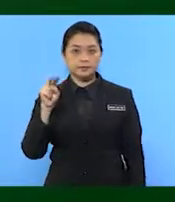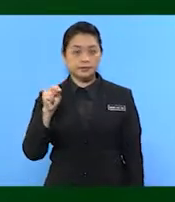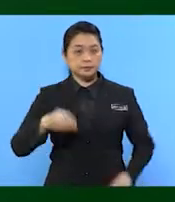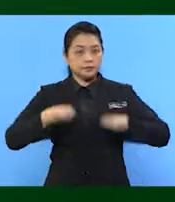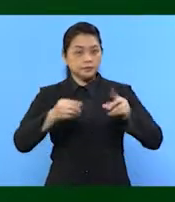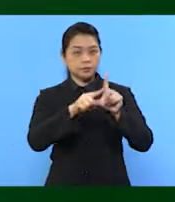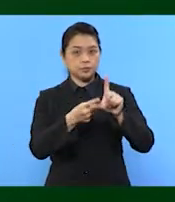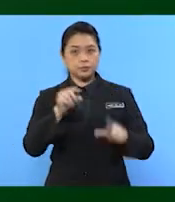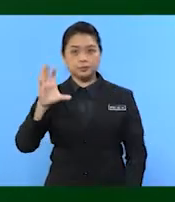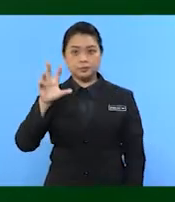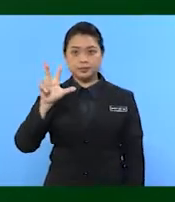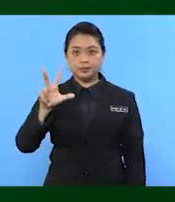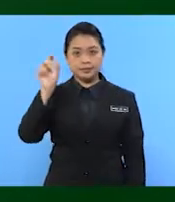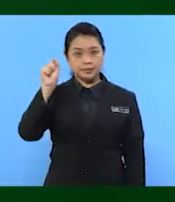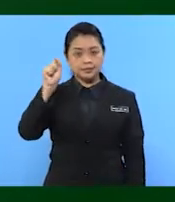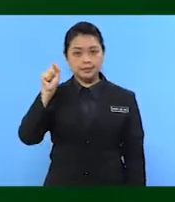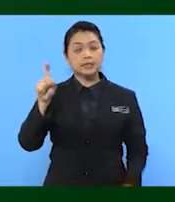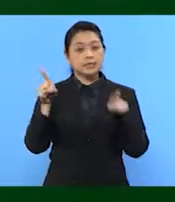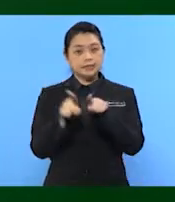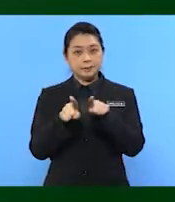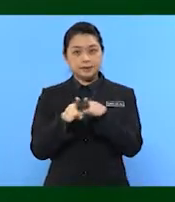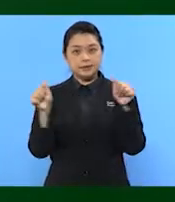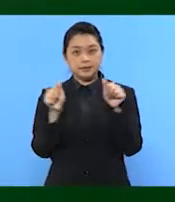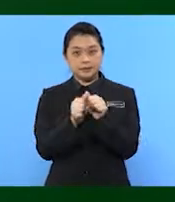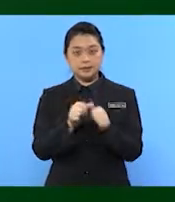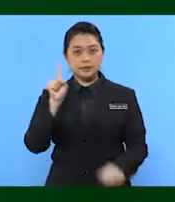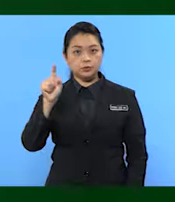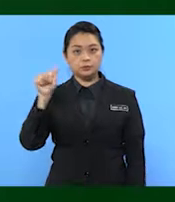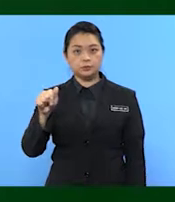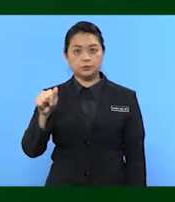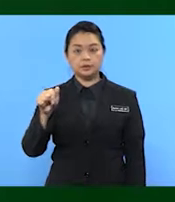sudut 53 darjah sama dengan